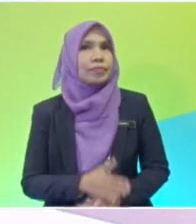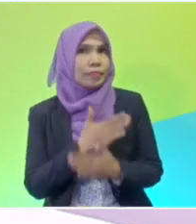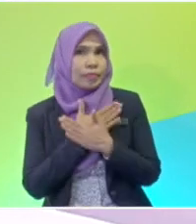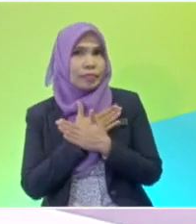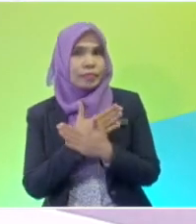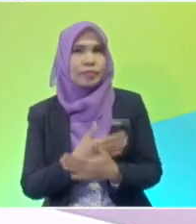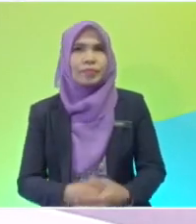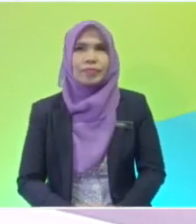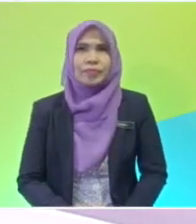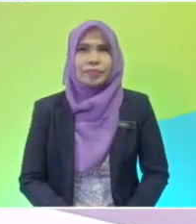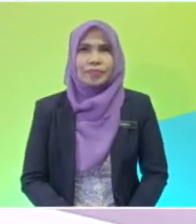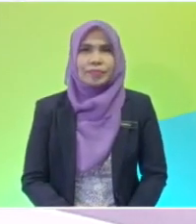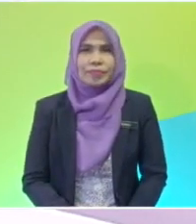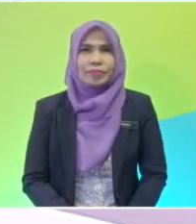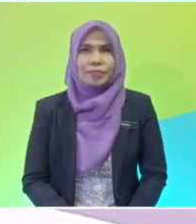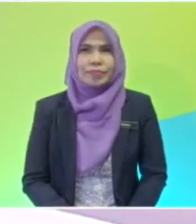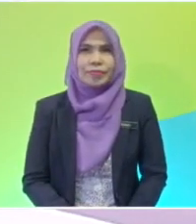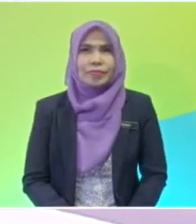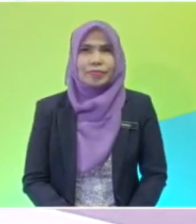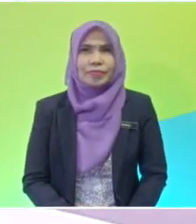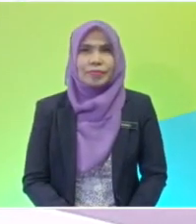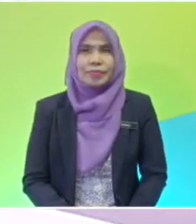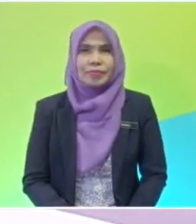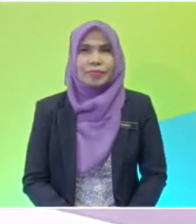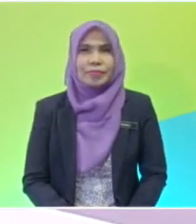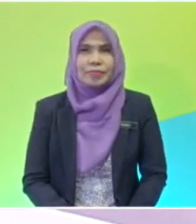jangan kemana kembali lagi seperti ini